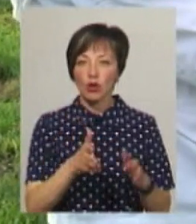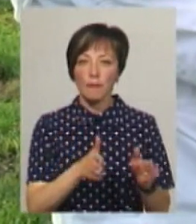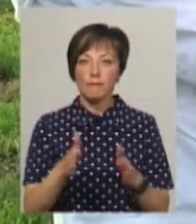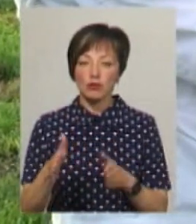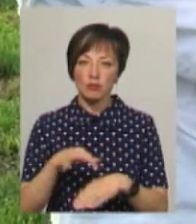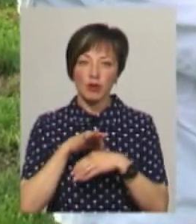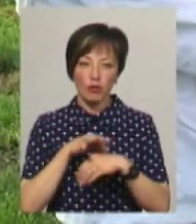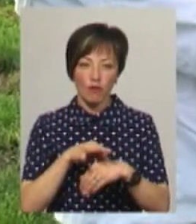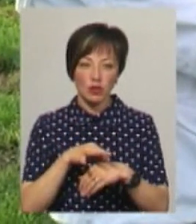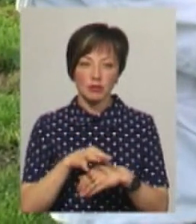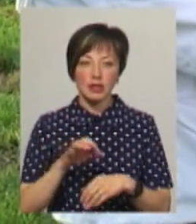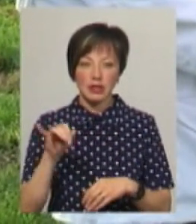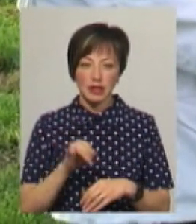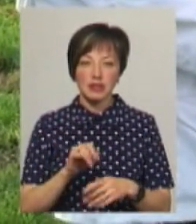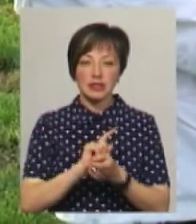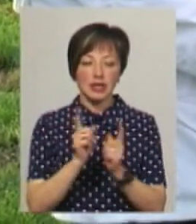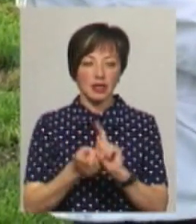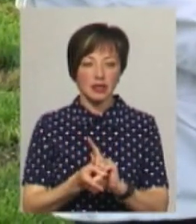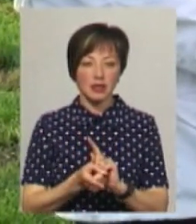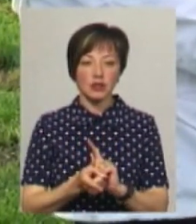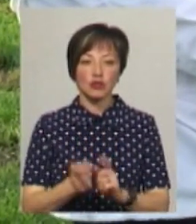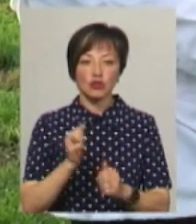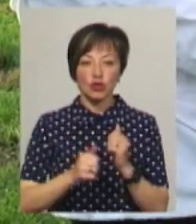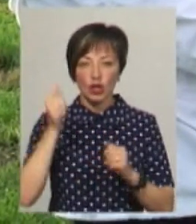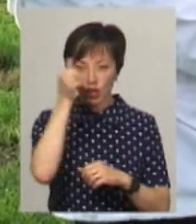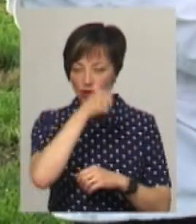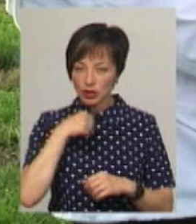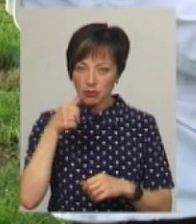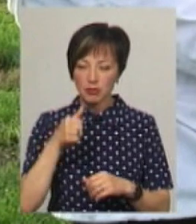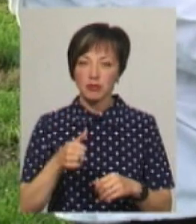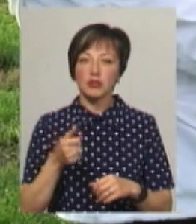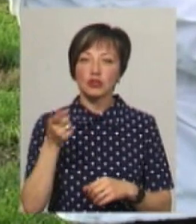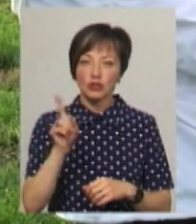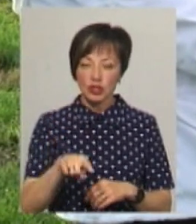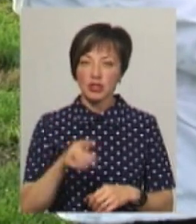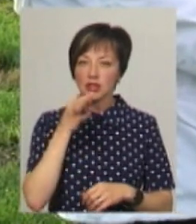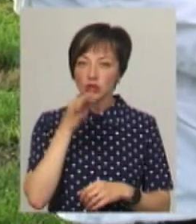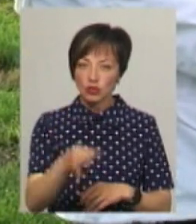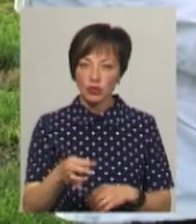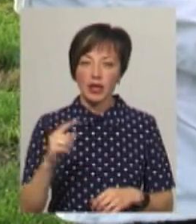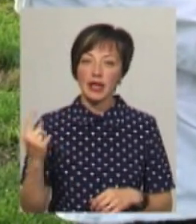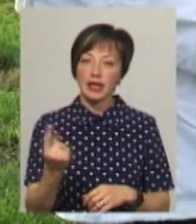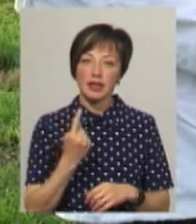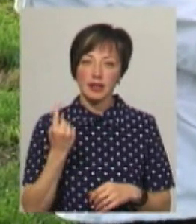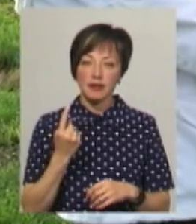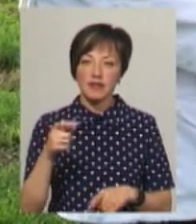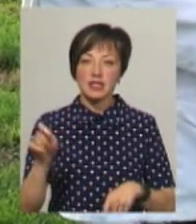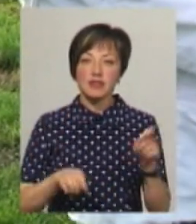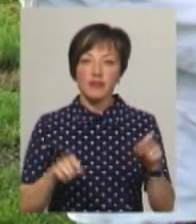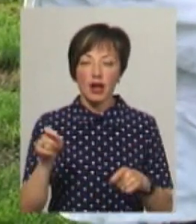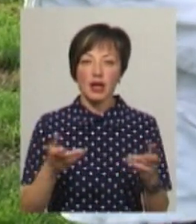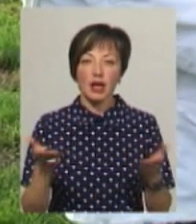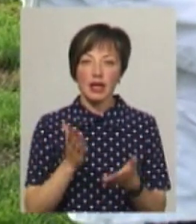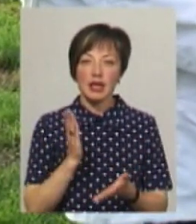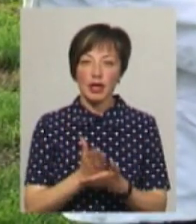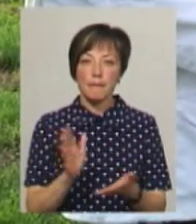ми його проводимо. І він стає щорічним. Більше того, я скажу, що це єдиний фестиваль, який